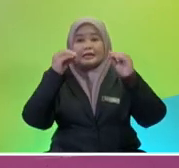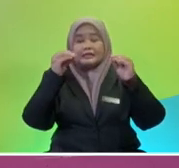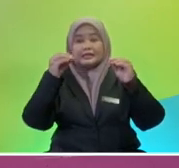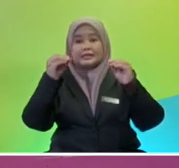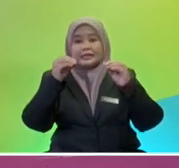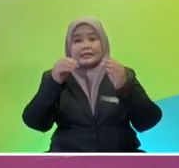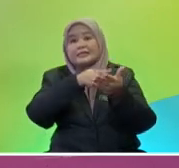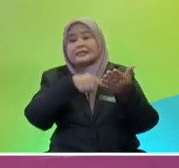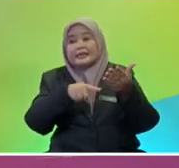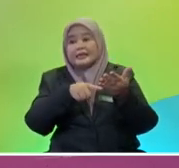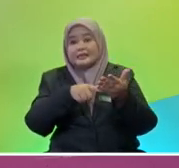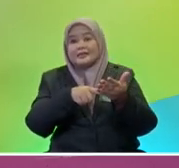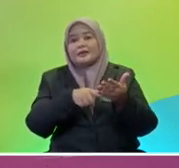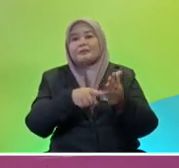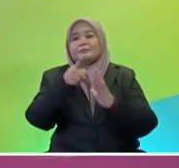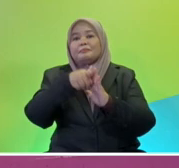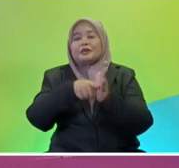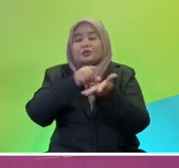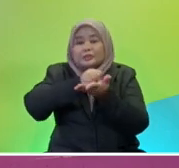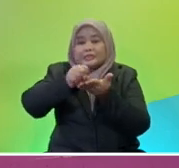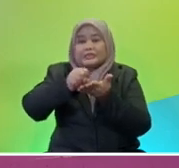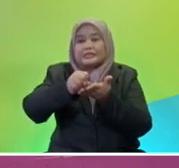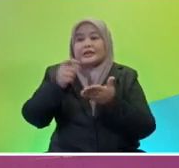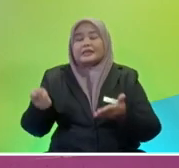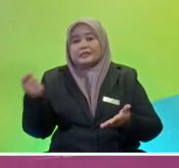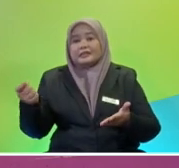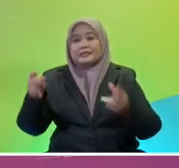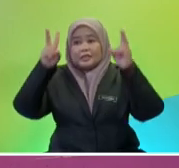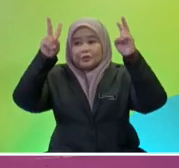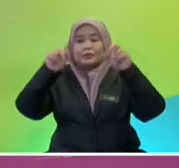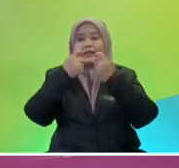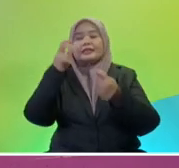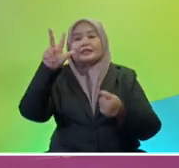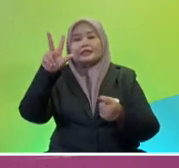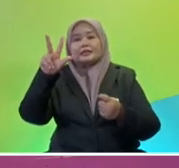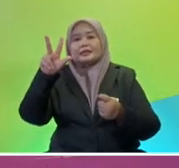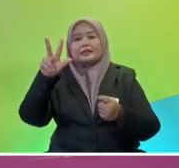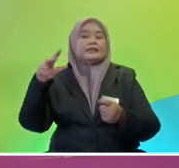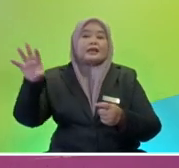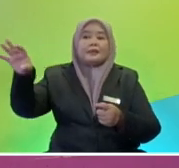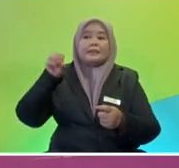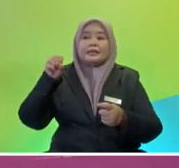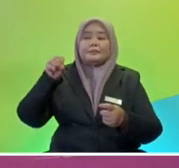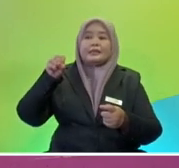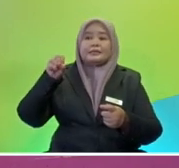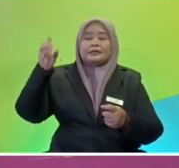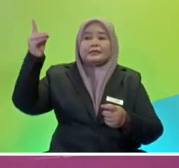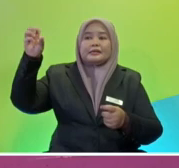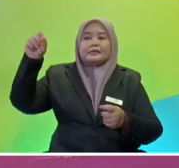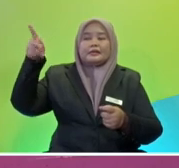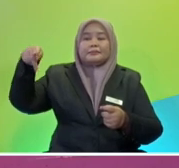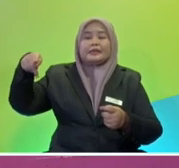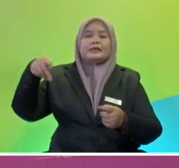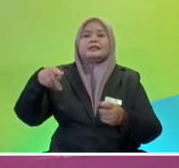penyuci harta tajuk tingkatan tiga ya Oke jadi ini kita ambil di SGP kita ambil buku teks